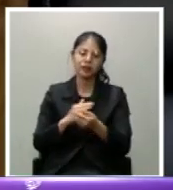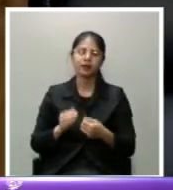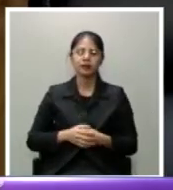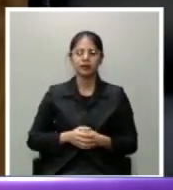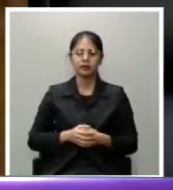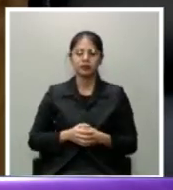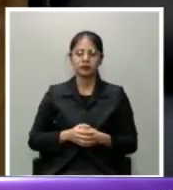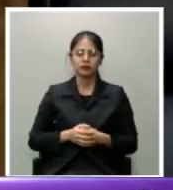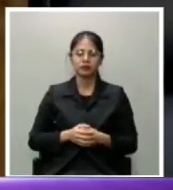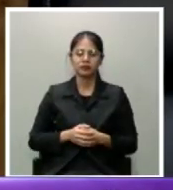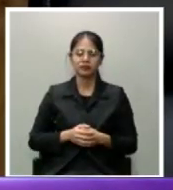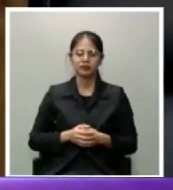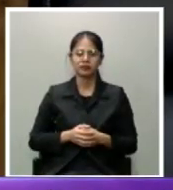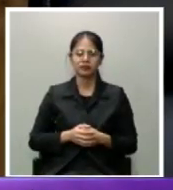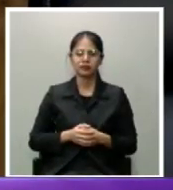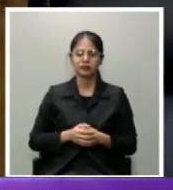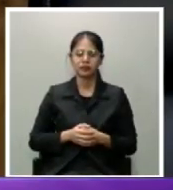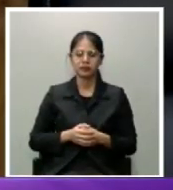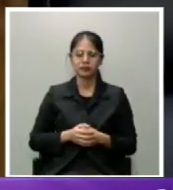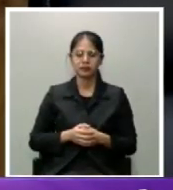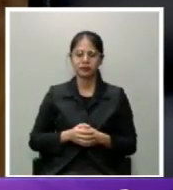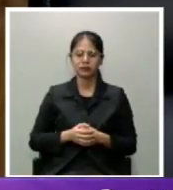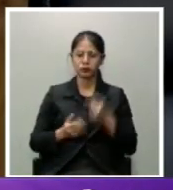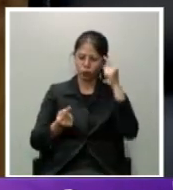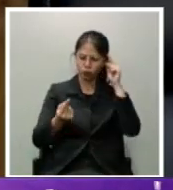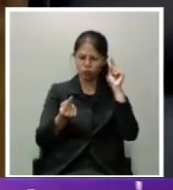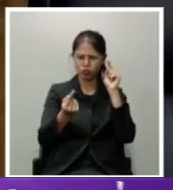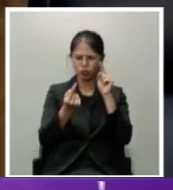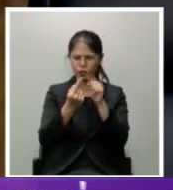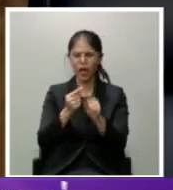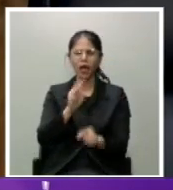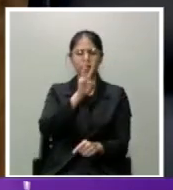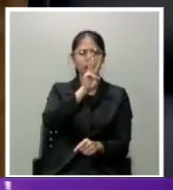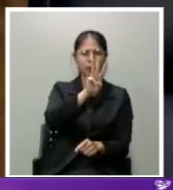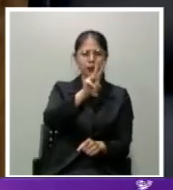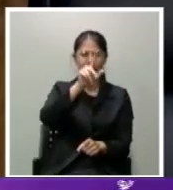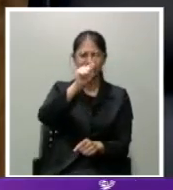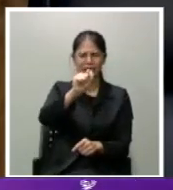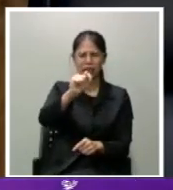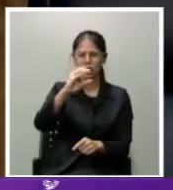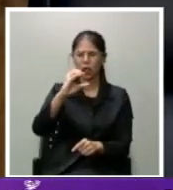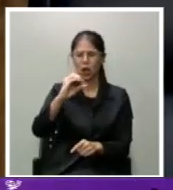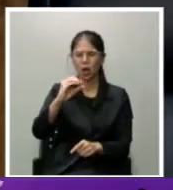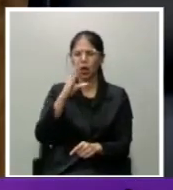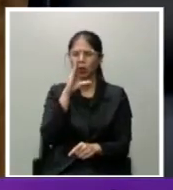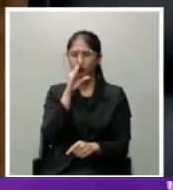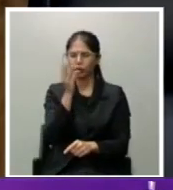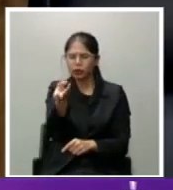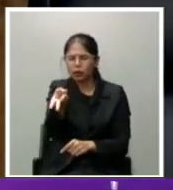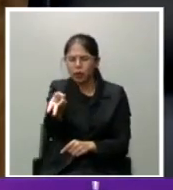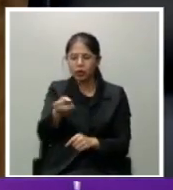ท่านกล่าวถึงเรื่องของWTO น้อยมากทั้ง